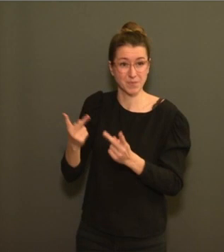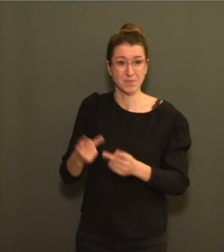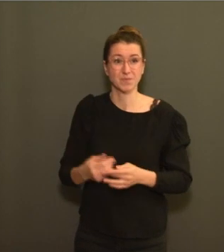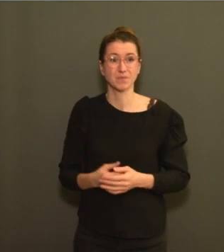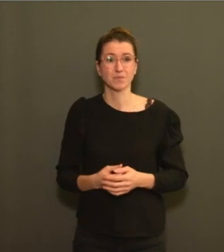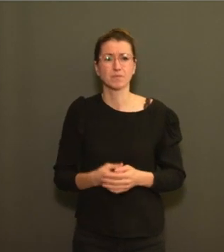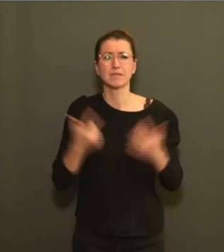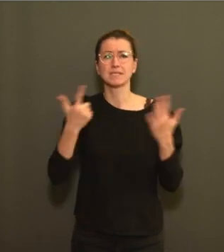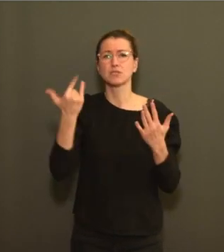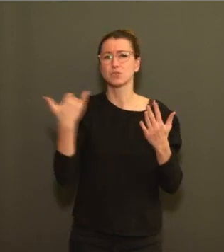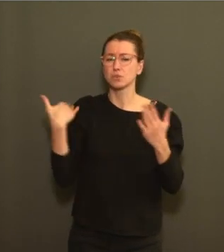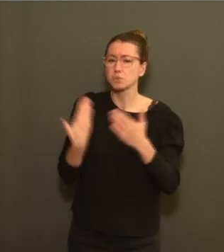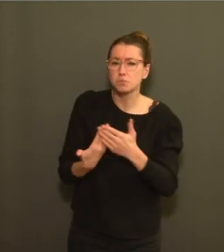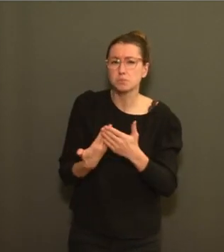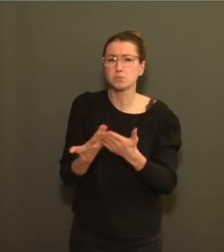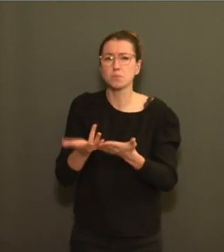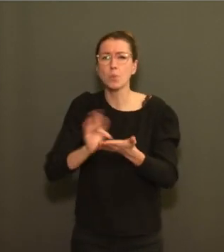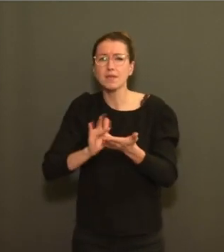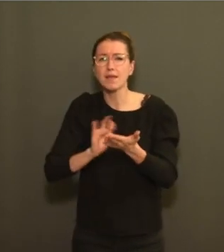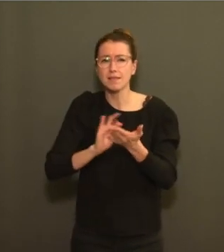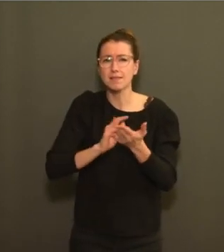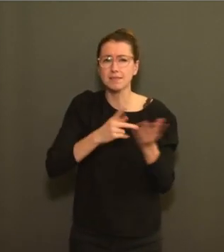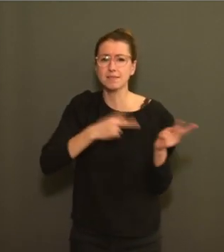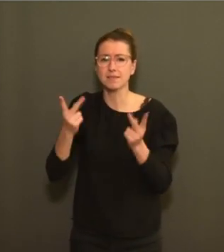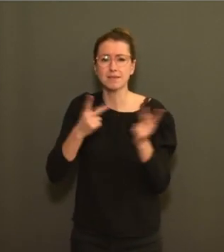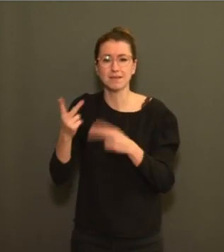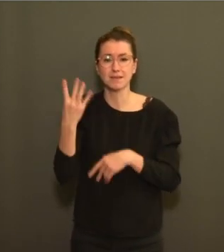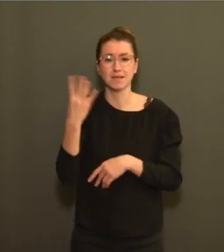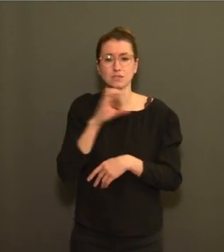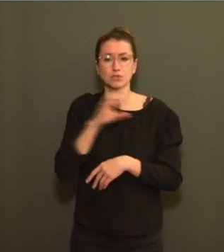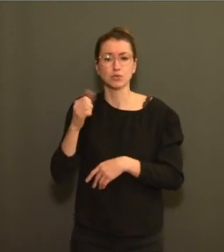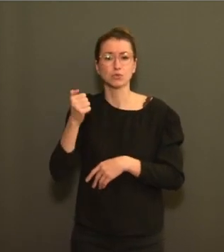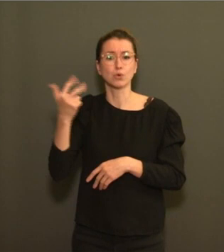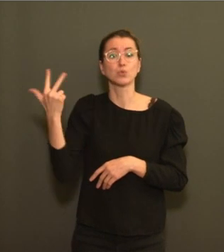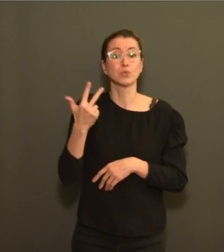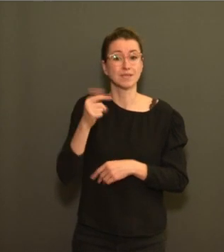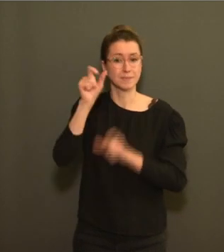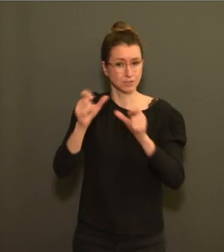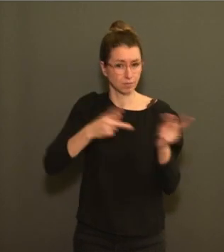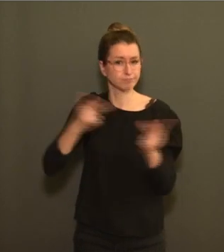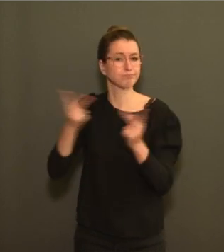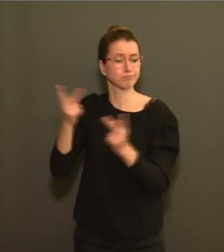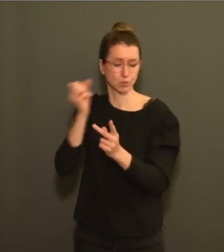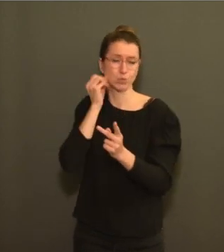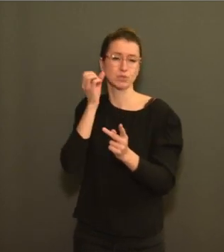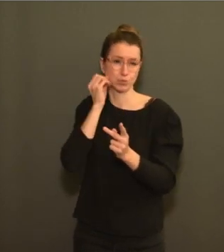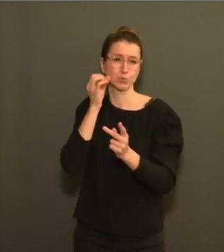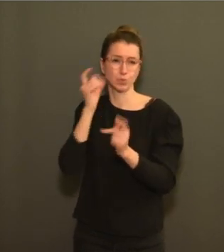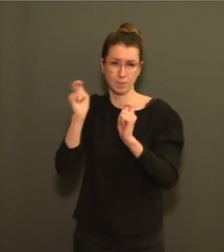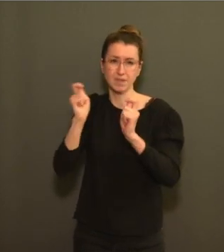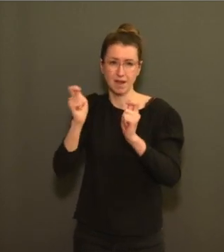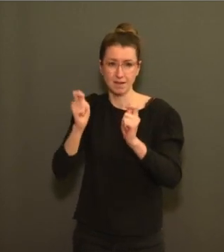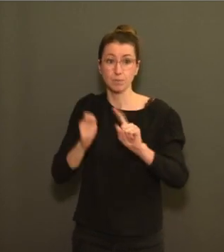derniers jours, nous avons 468 nouvelles admissions avec Bruxelles, le Hainaut et